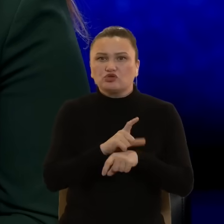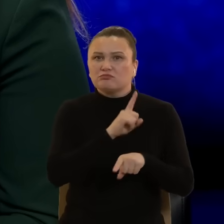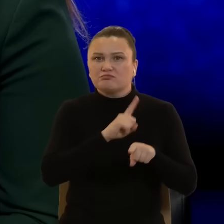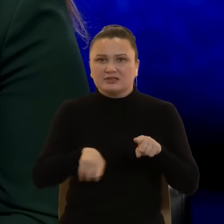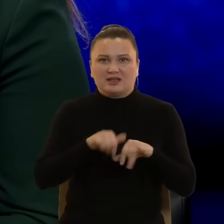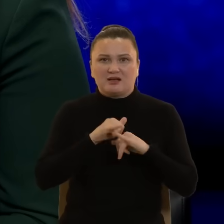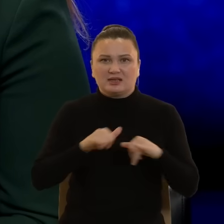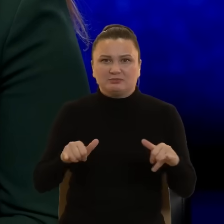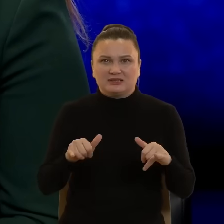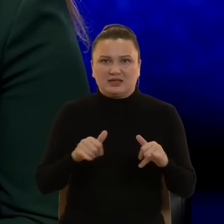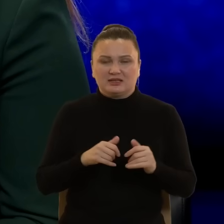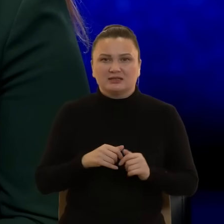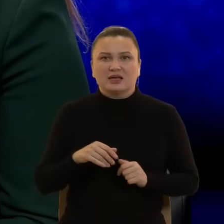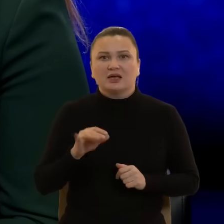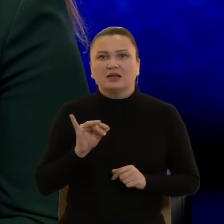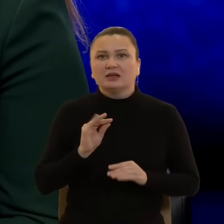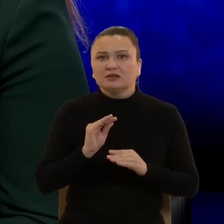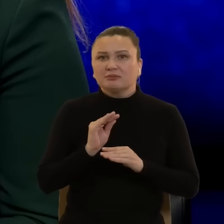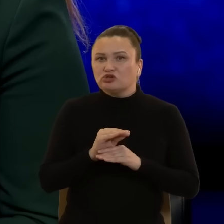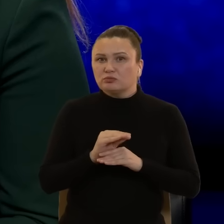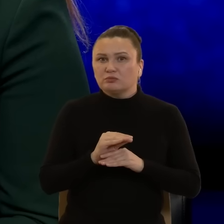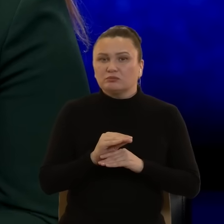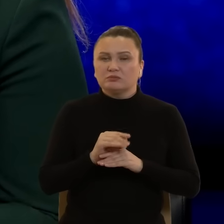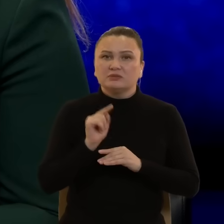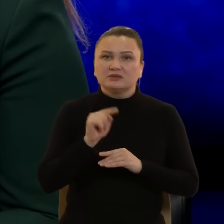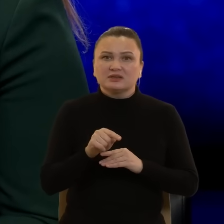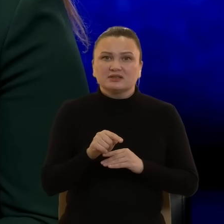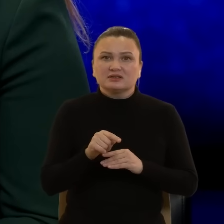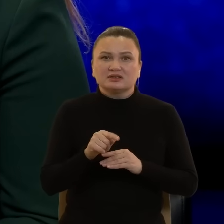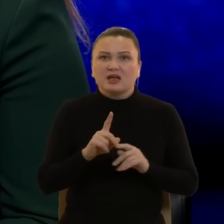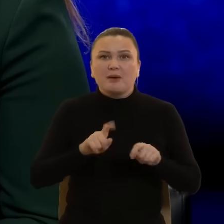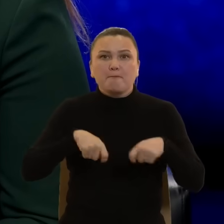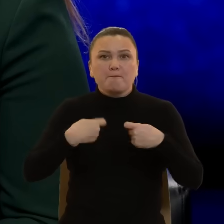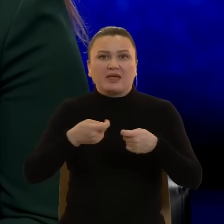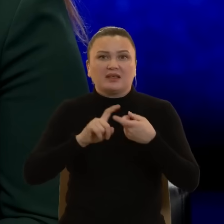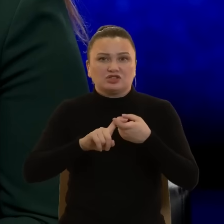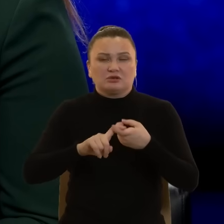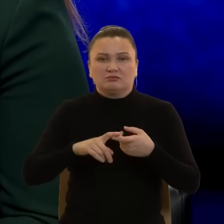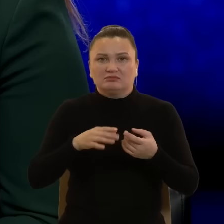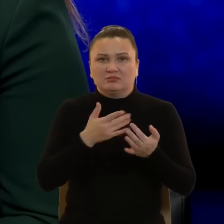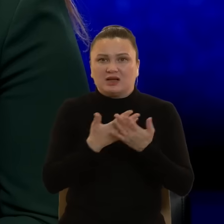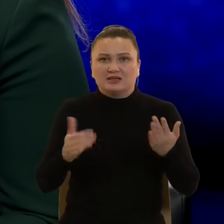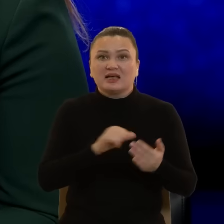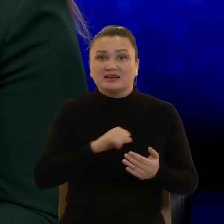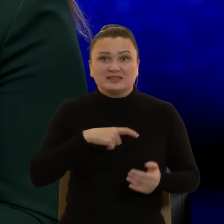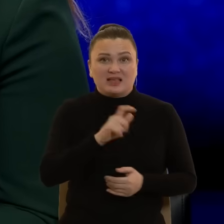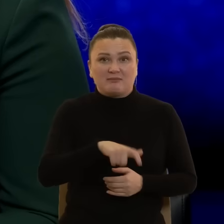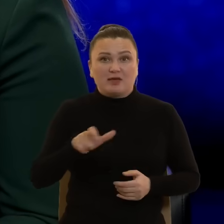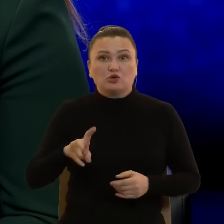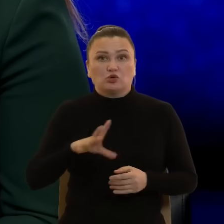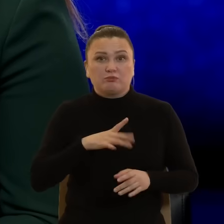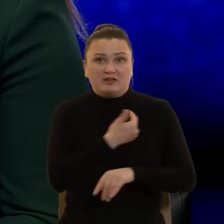быстро распространяться. Причем здесь путей распространения очень много, в том числе и сами пациенты, которые